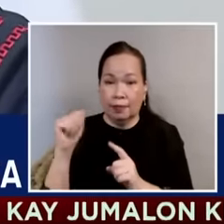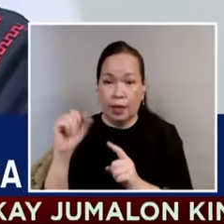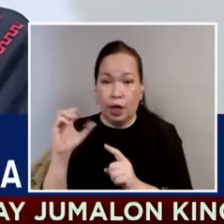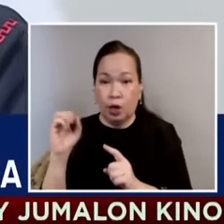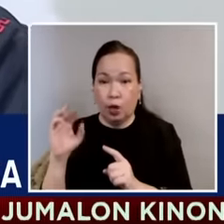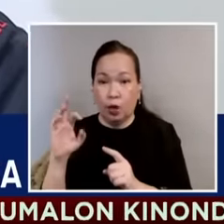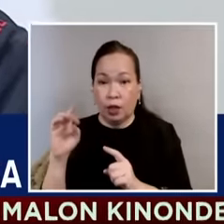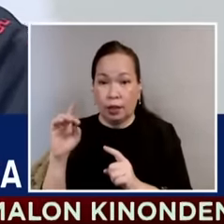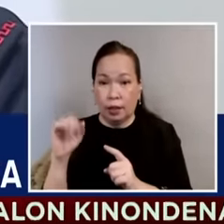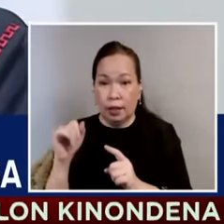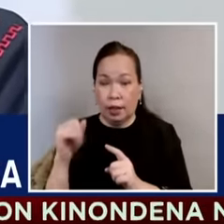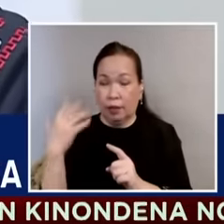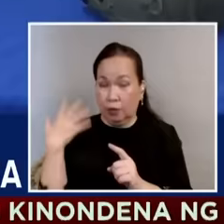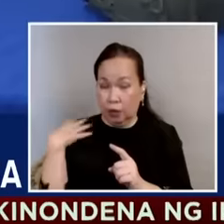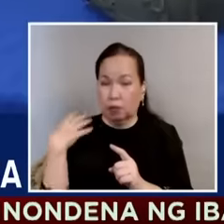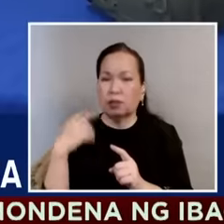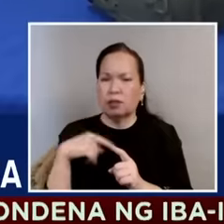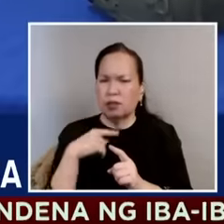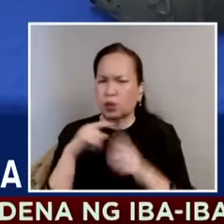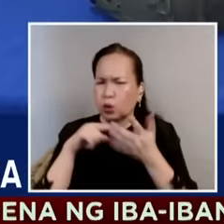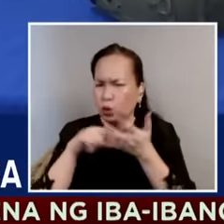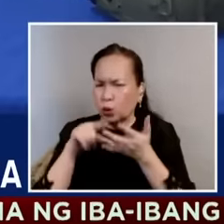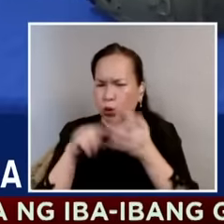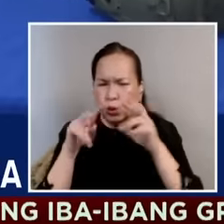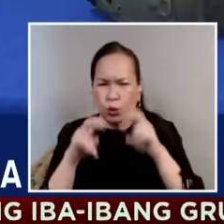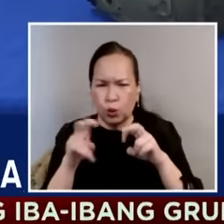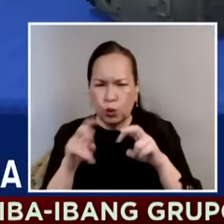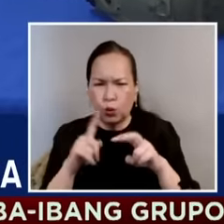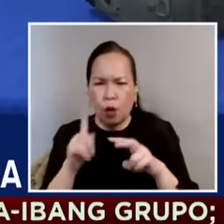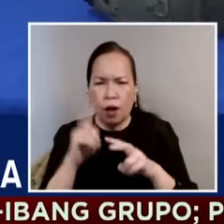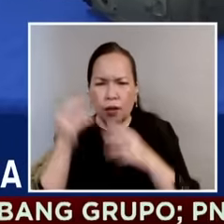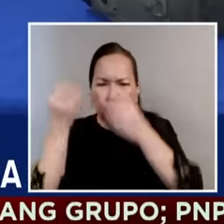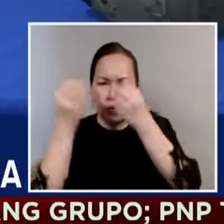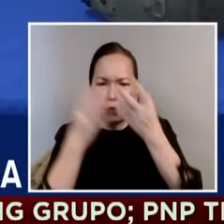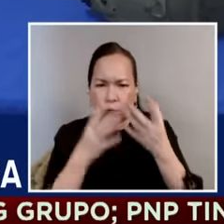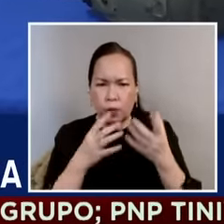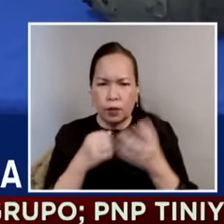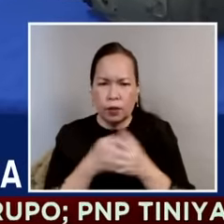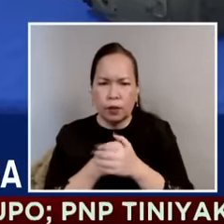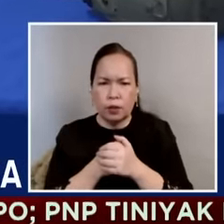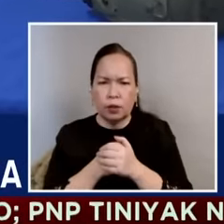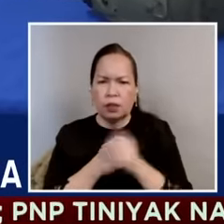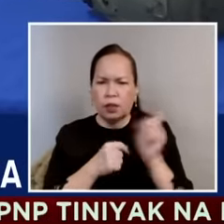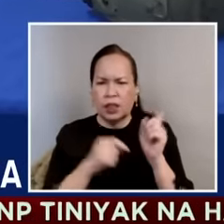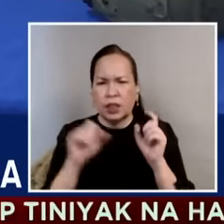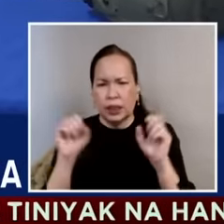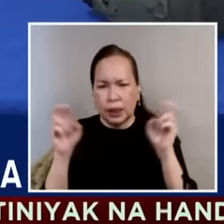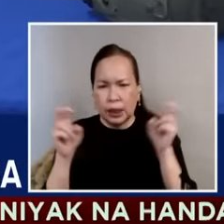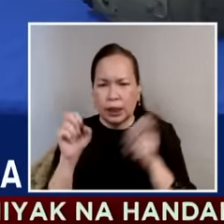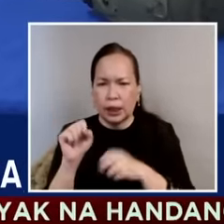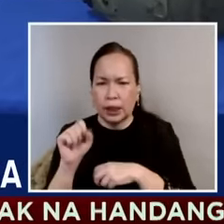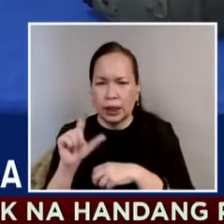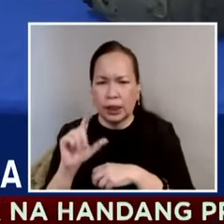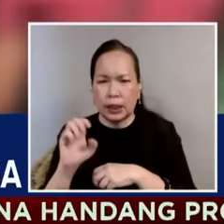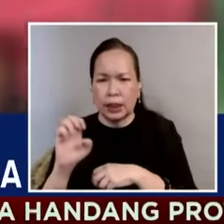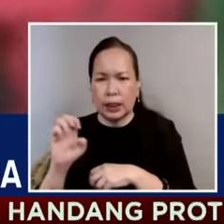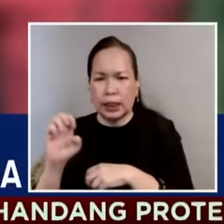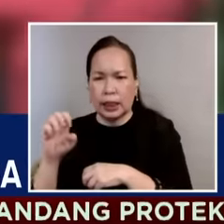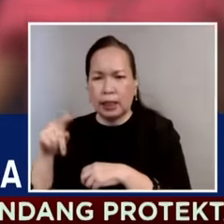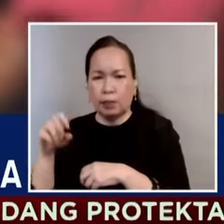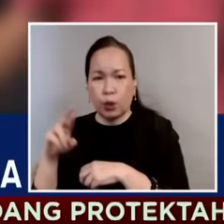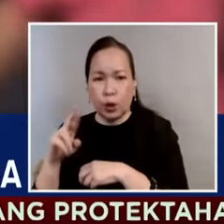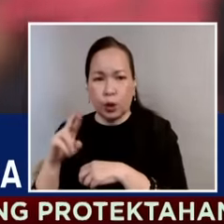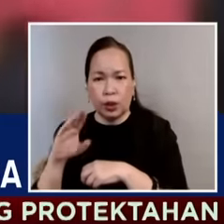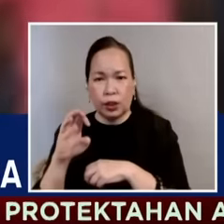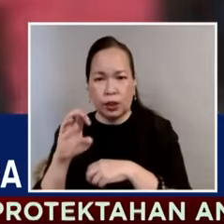at bineberipika na nila ang mga impormasyon kaugnay nito bilang bahagi ng seguridad ng bansa. Ayon naman po